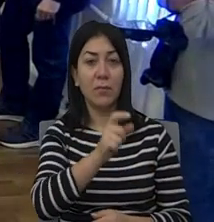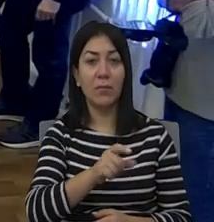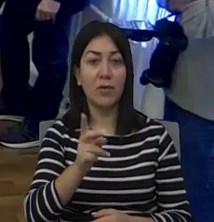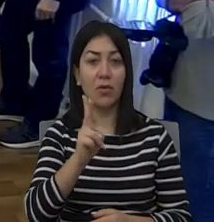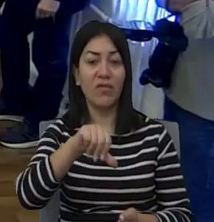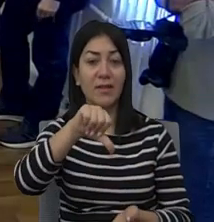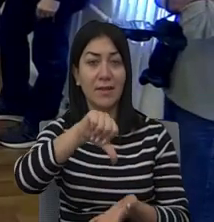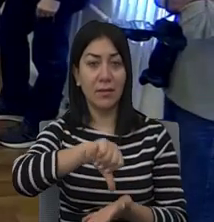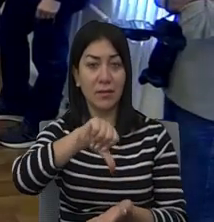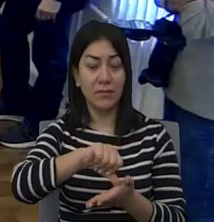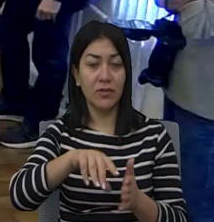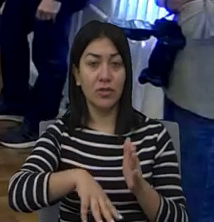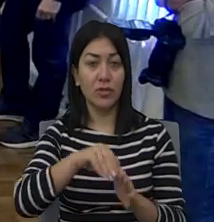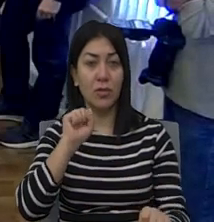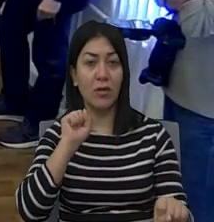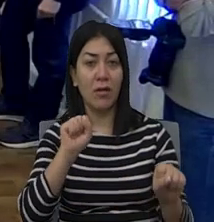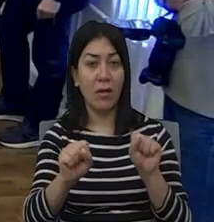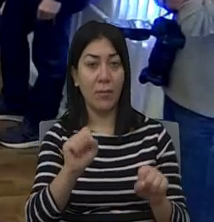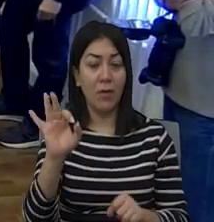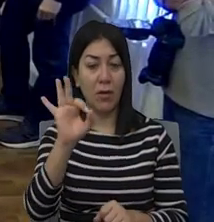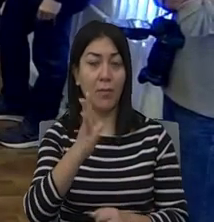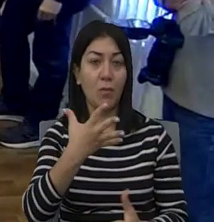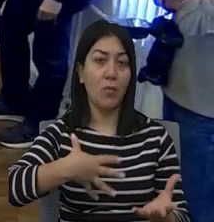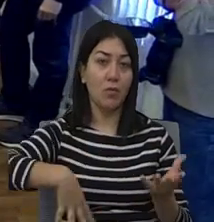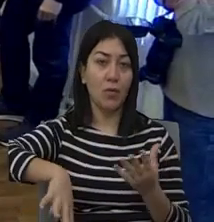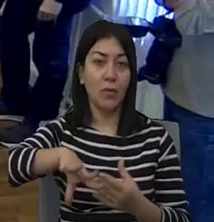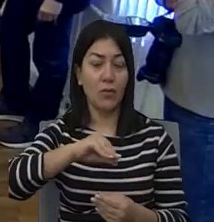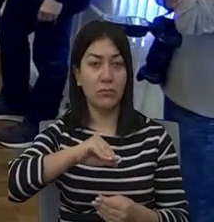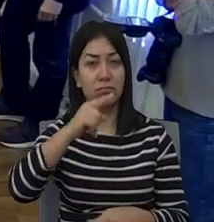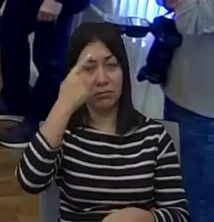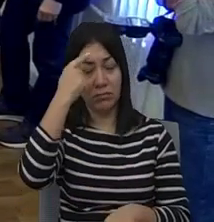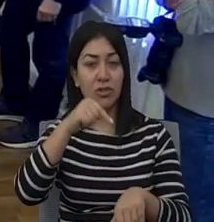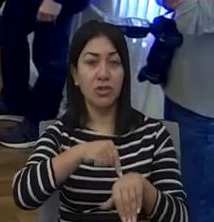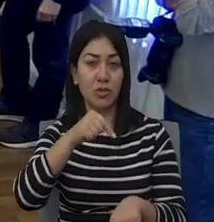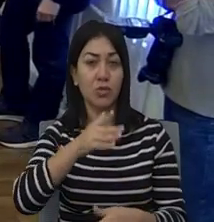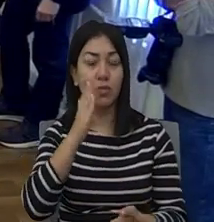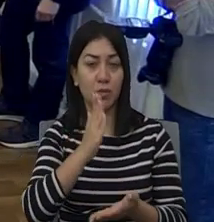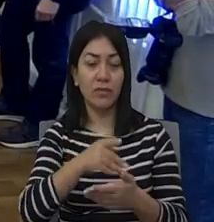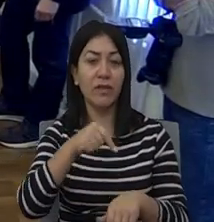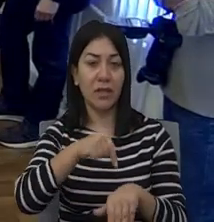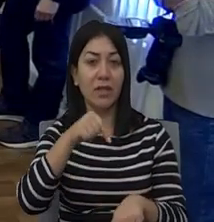են ընտրությունները կազմակերպելու մեջ, բոլորը այս գիտակցում ունեն եւ գիտակցում են,